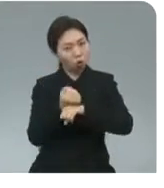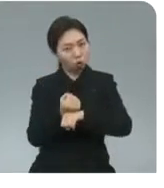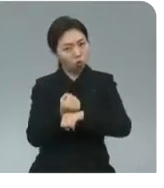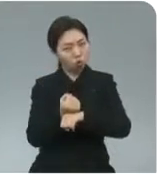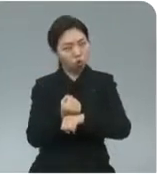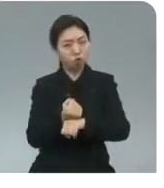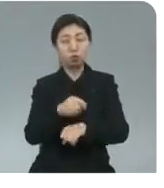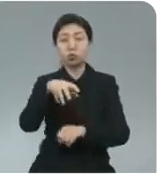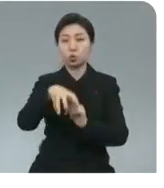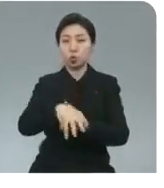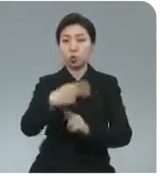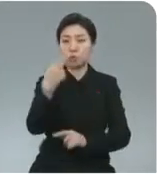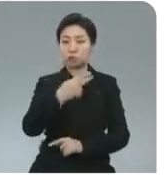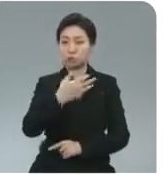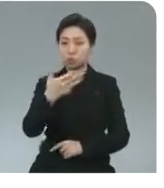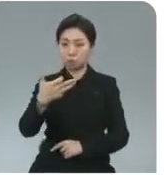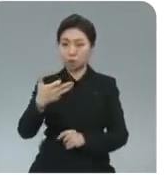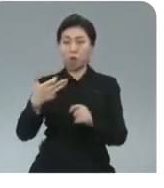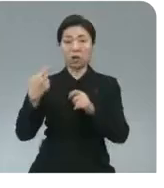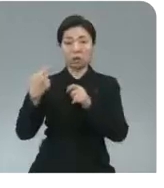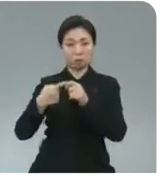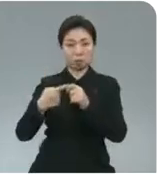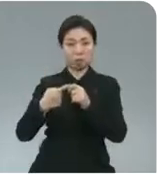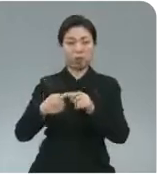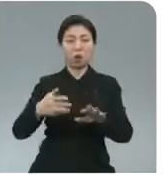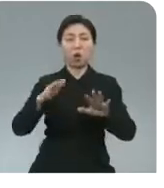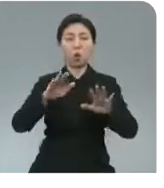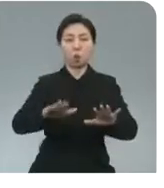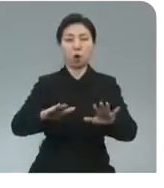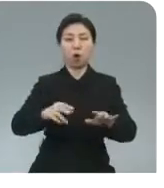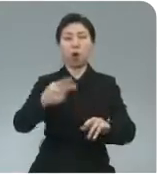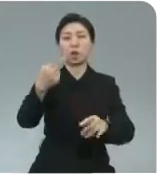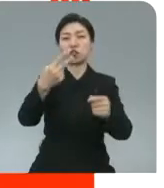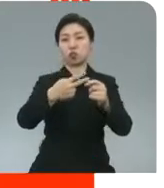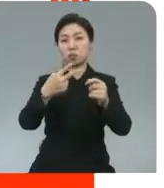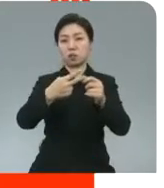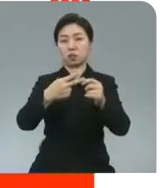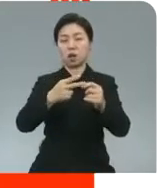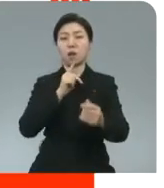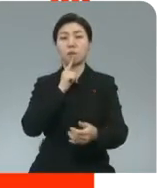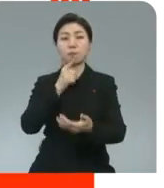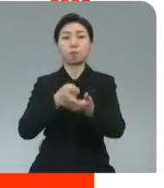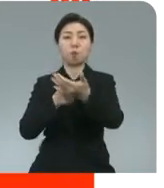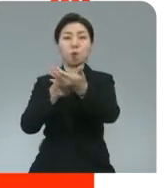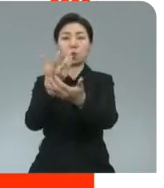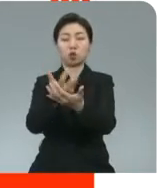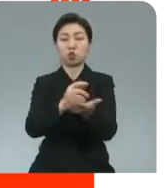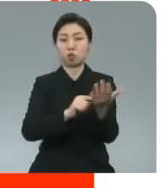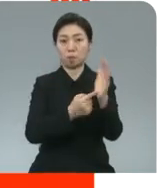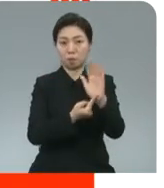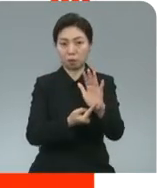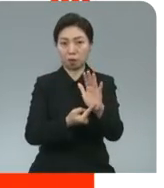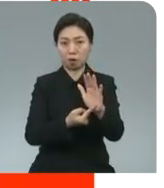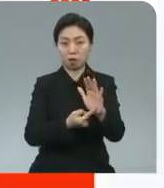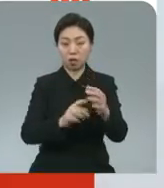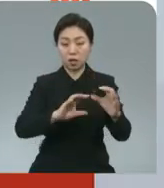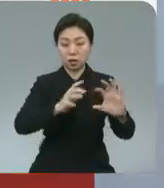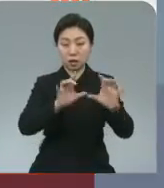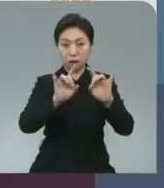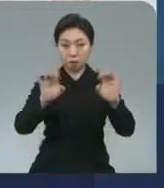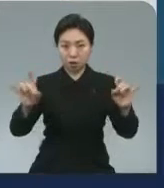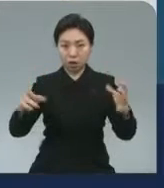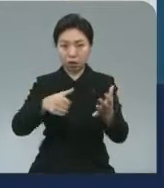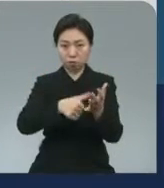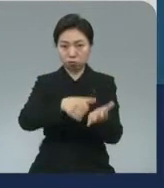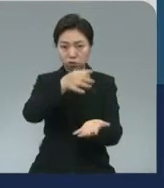据调查，韩国以购买力为准的收入水平等同于西欧国家，但收入不平等和贫富两极分化